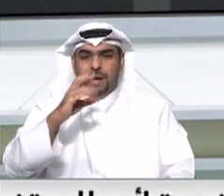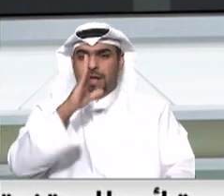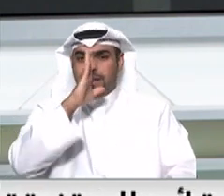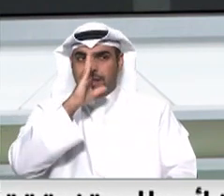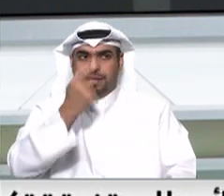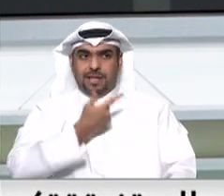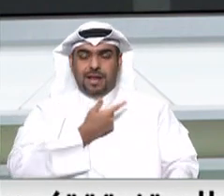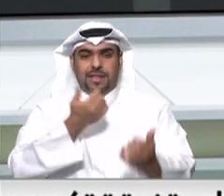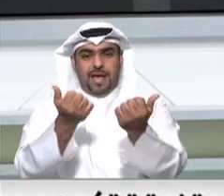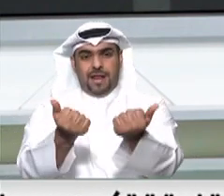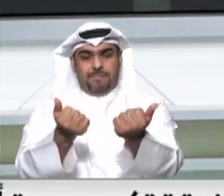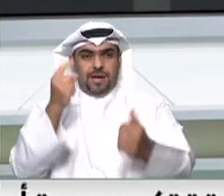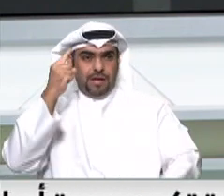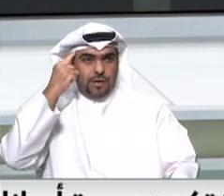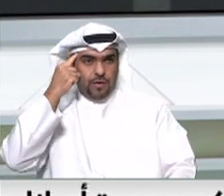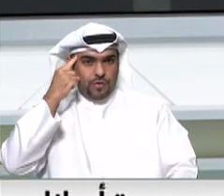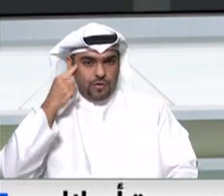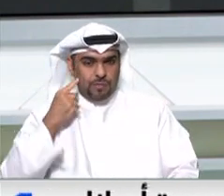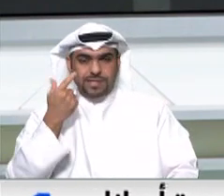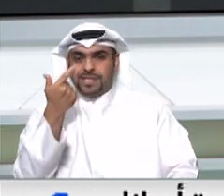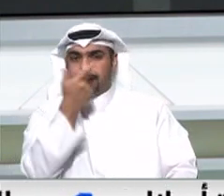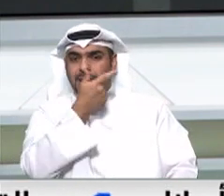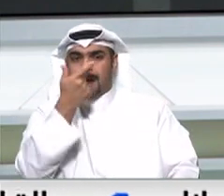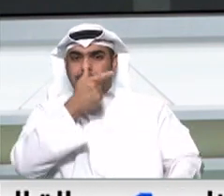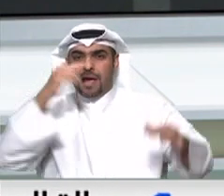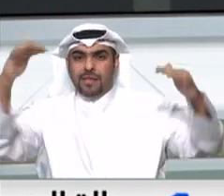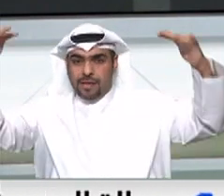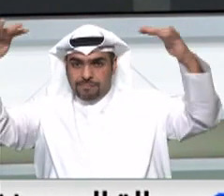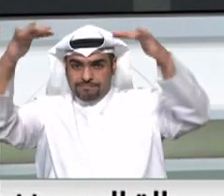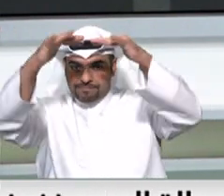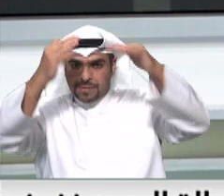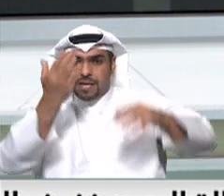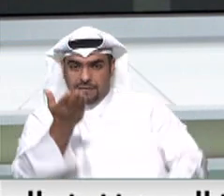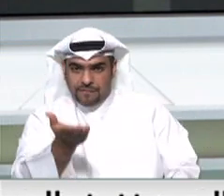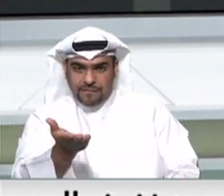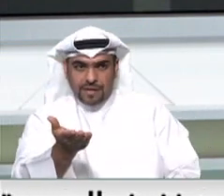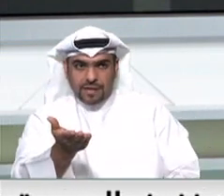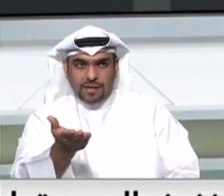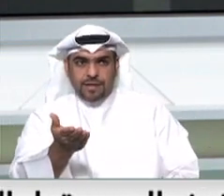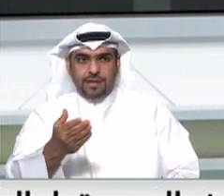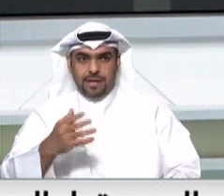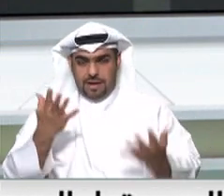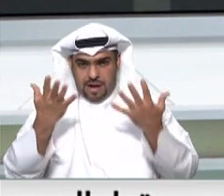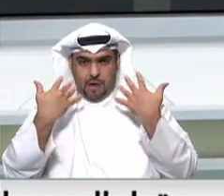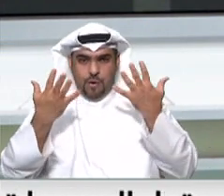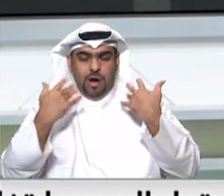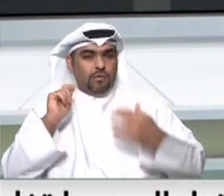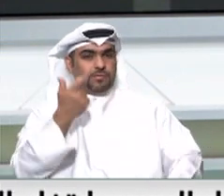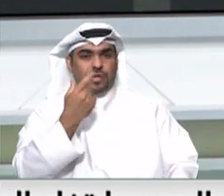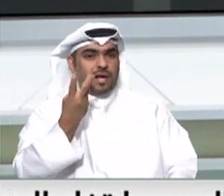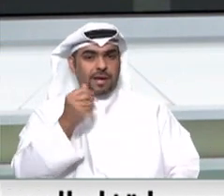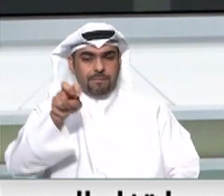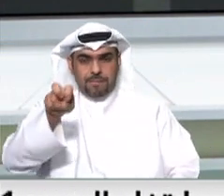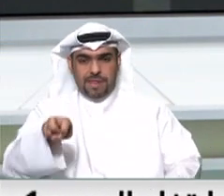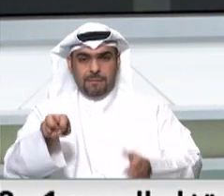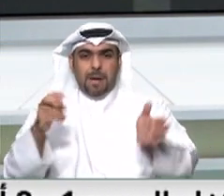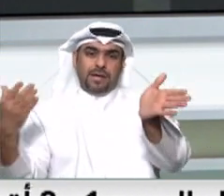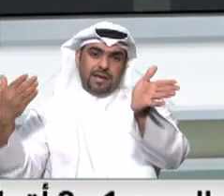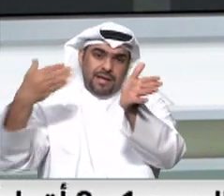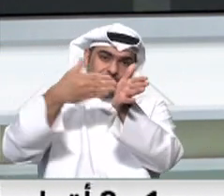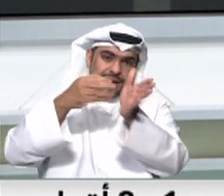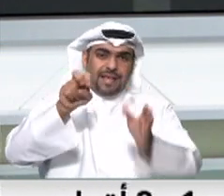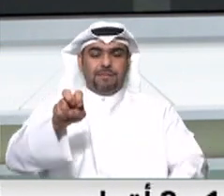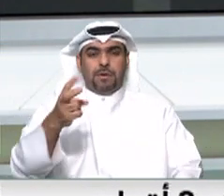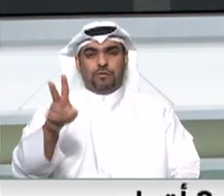جزئيا، والرياح شمالية غربية خفيفة إلى معتدلة السرعة من 8 إلى 28 كيلومتر في الساعة. درجات